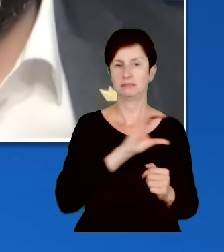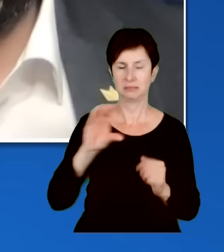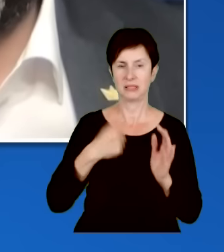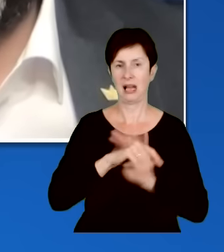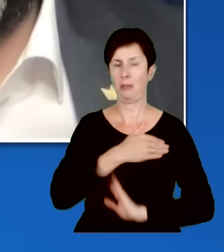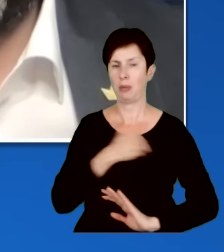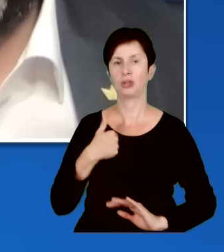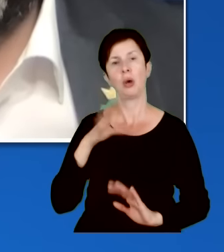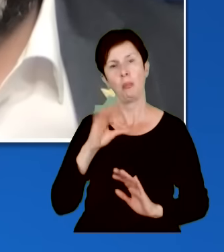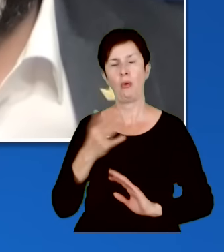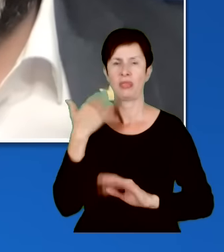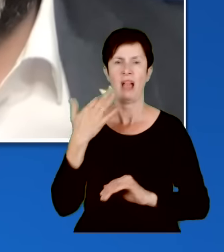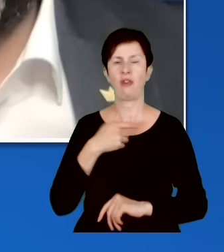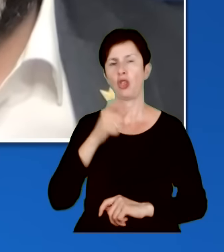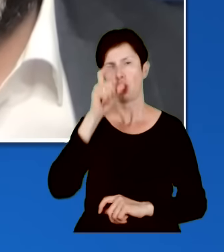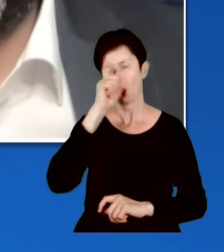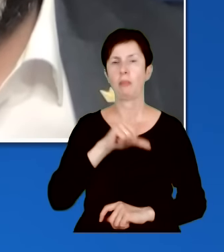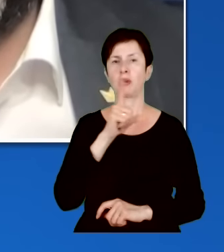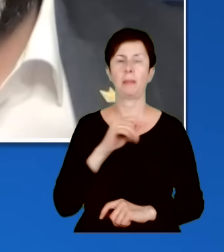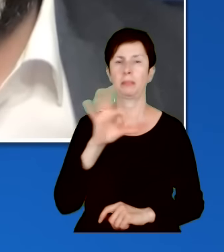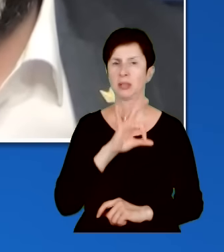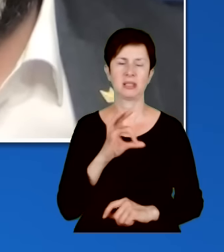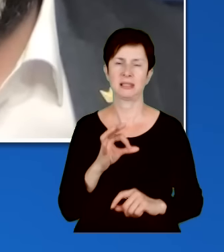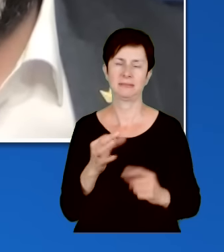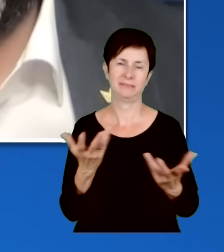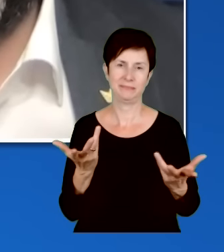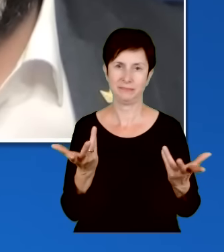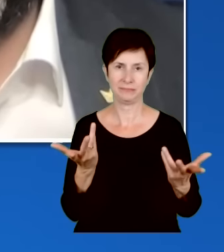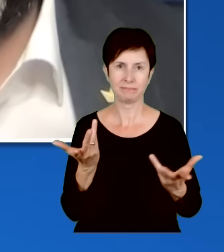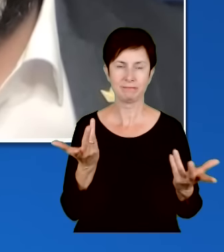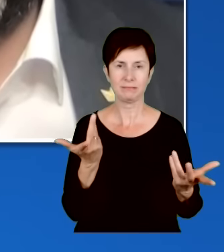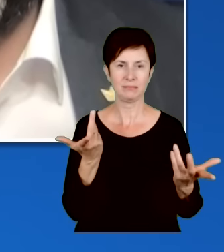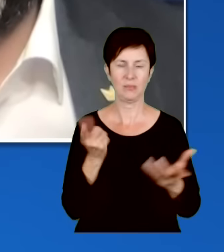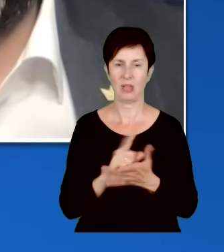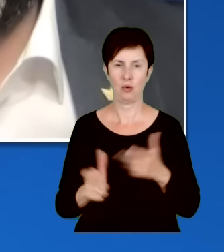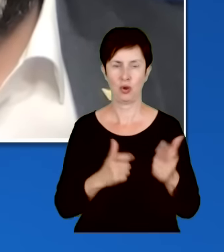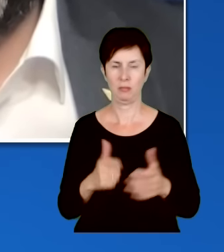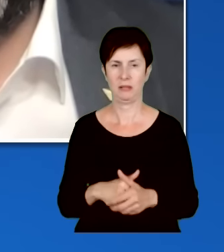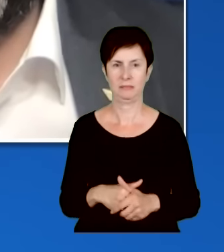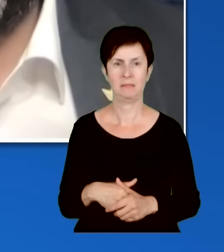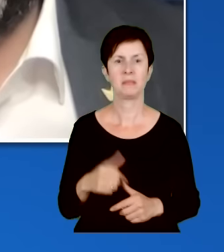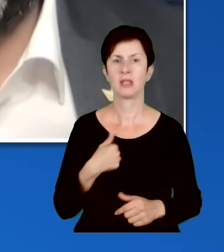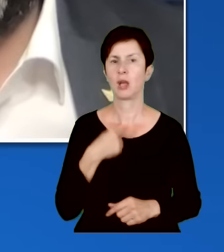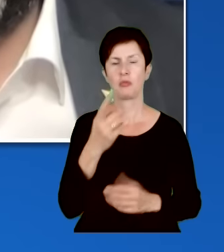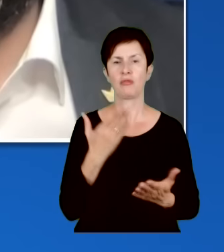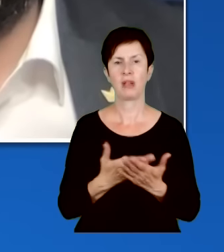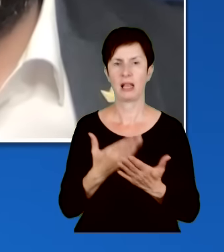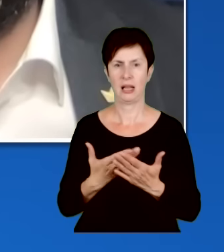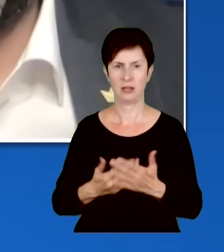wiadomo pewnie nie dałby zarobić mówię o tym nie bez przyczyny ponieważ Szanowni państwo jest pewna